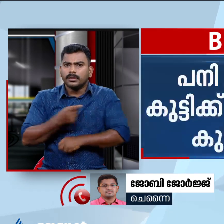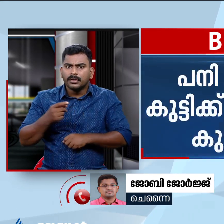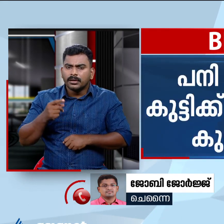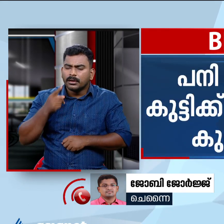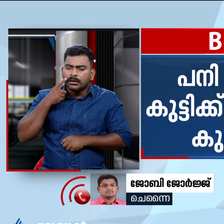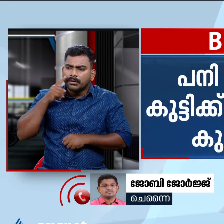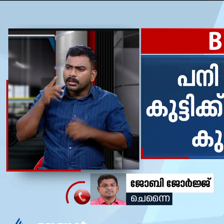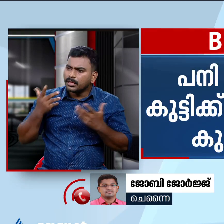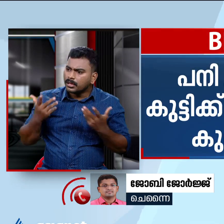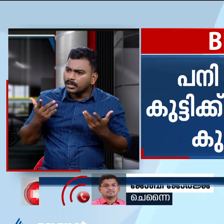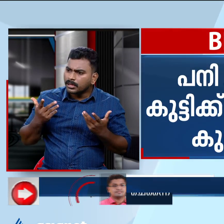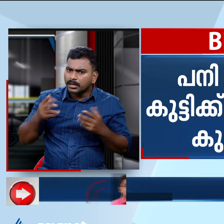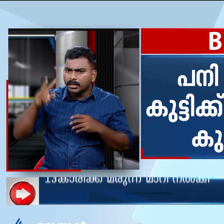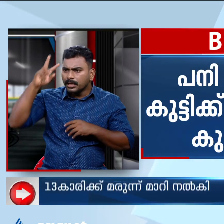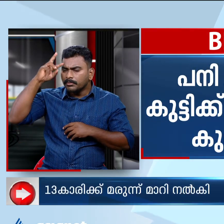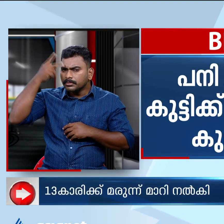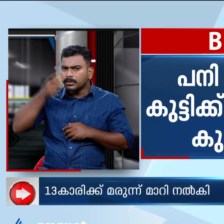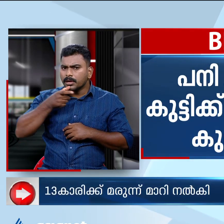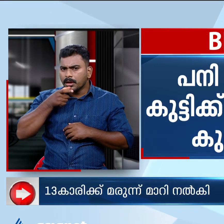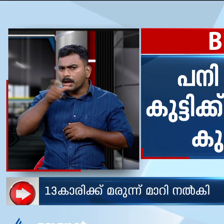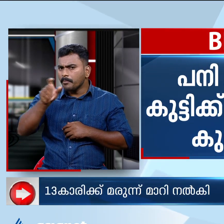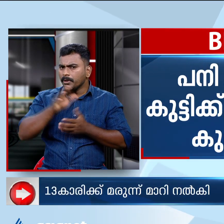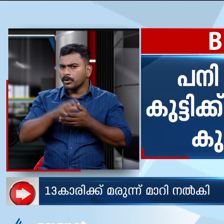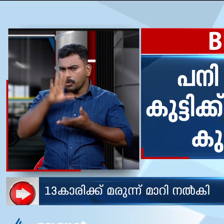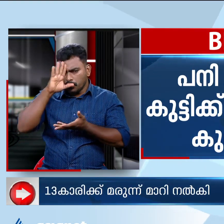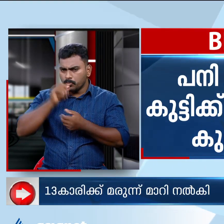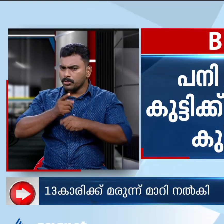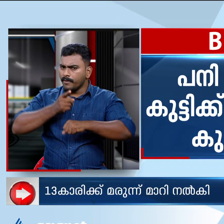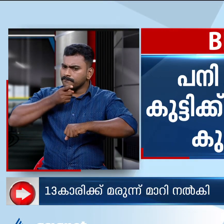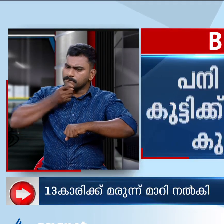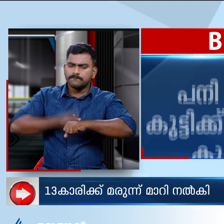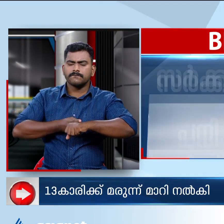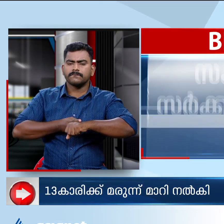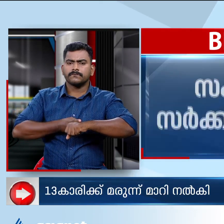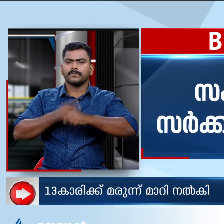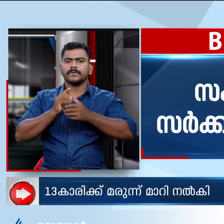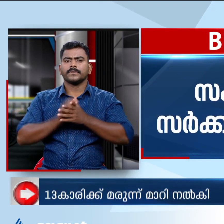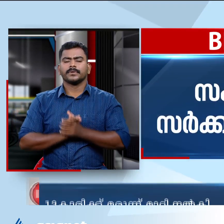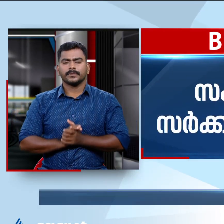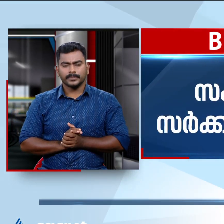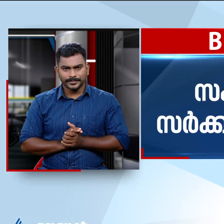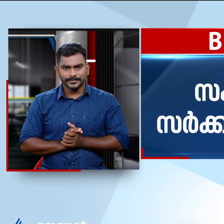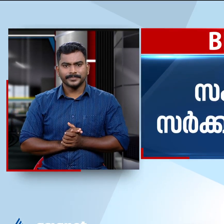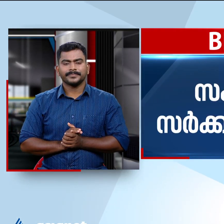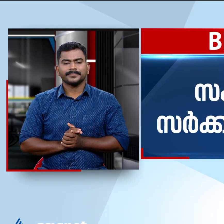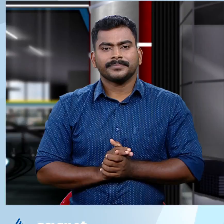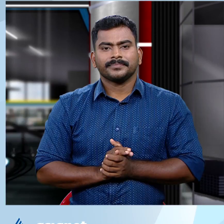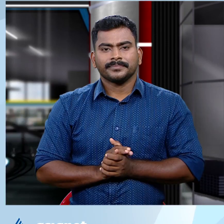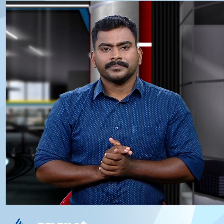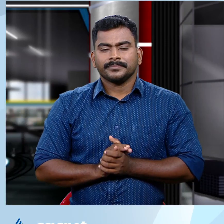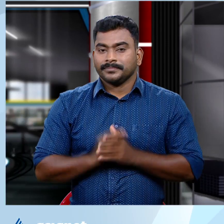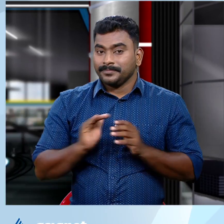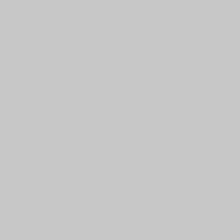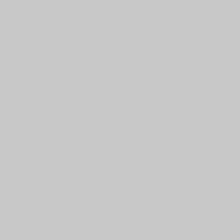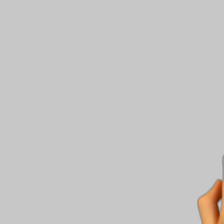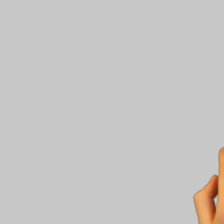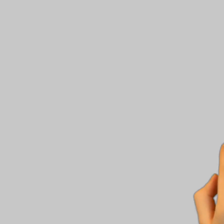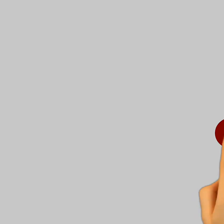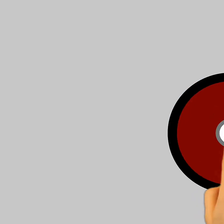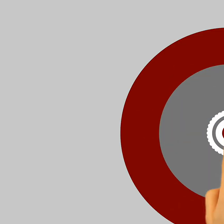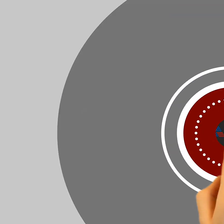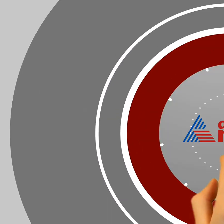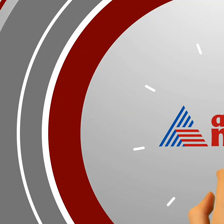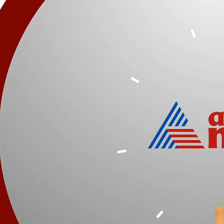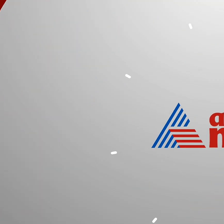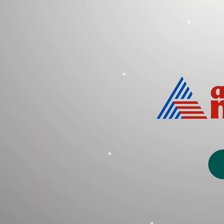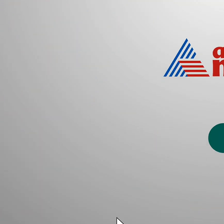നഴ്സിനും എതിരെ നടപടി വേണമെന്നാണ് ആവശ്യം. സർക്കാർ ഇക്കാര്യത്തിൽ അന്വേഷണം പ്രഖ്യാപിച്ചിട്ടുണ്ട്. ശരി ജോബി.